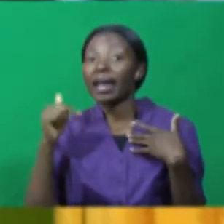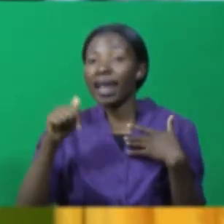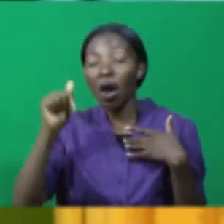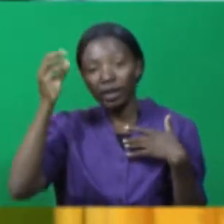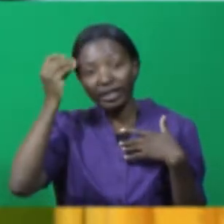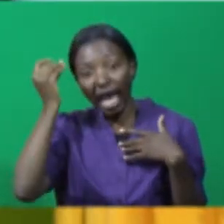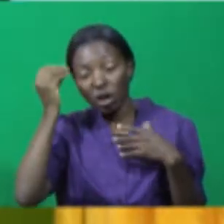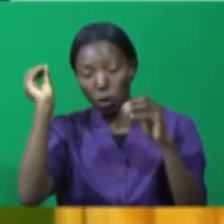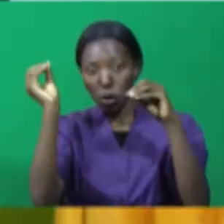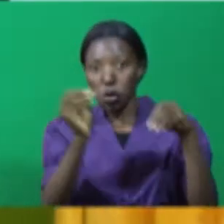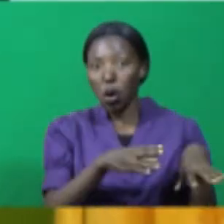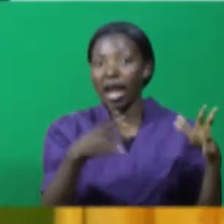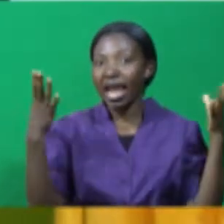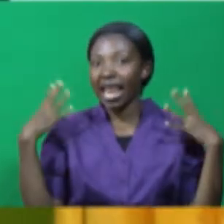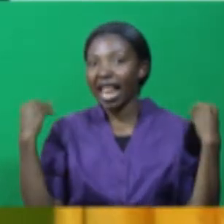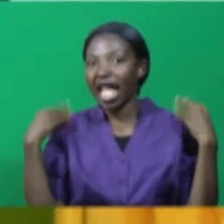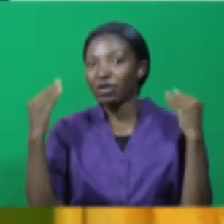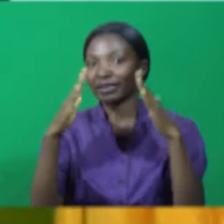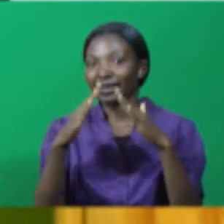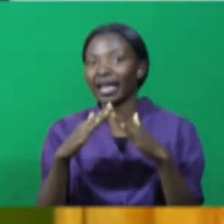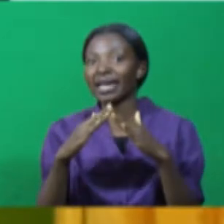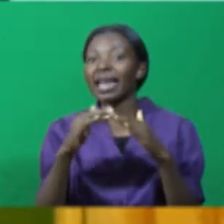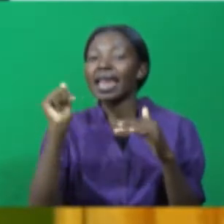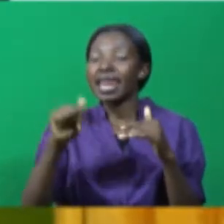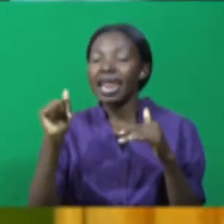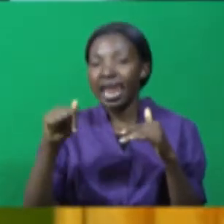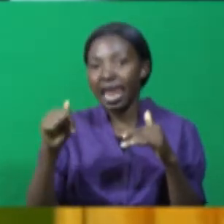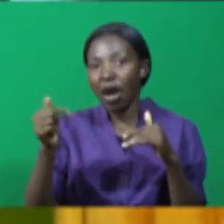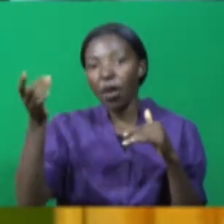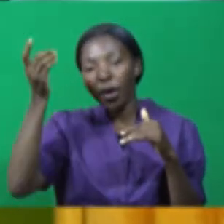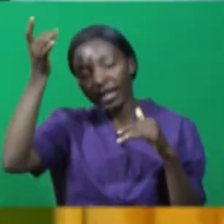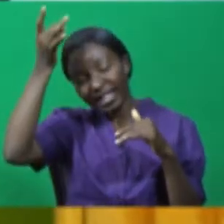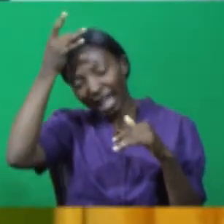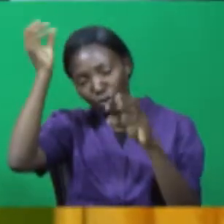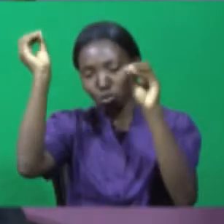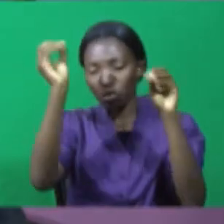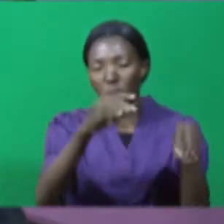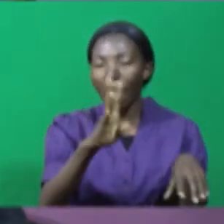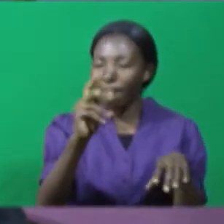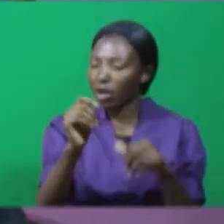Daniel paakandwa mugomba reshumba. Yes. Mambo vakamukanda vachinamata.